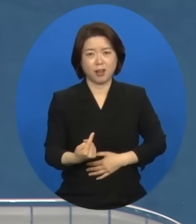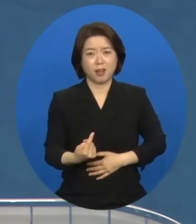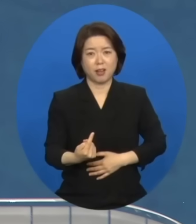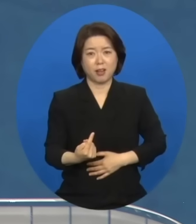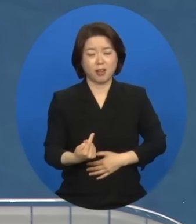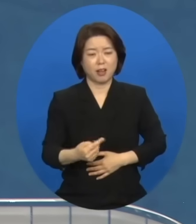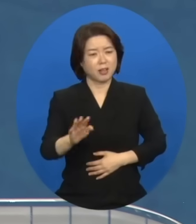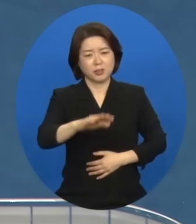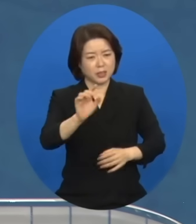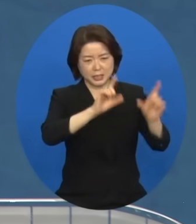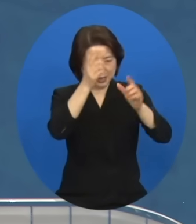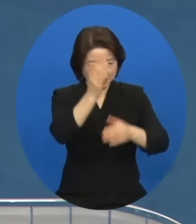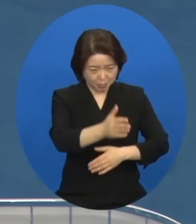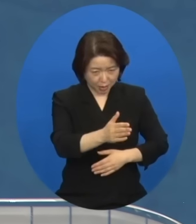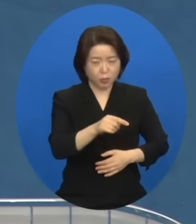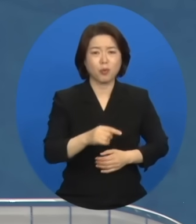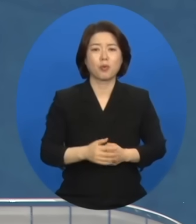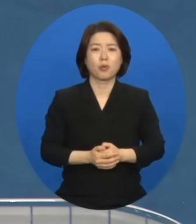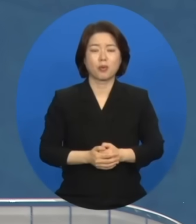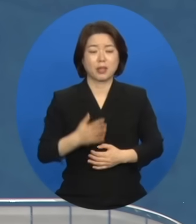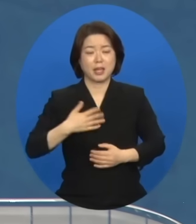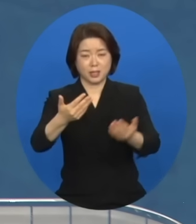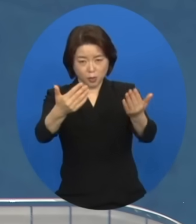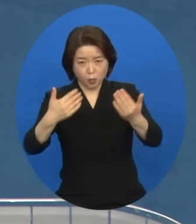그렇게 살면 안 된다는 거예요.